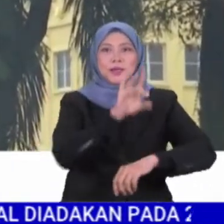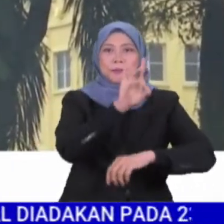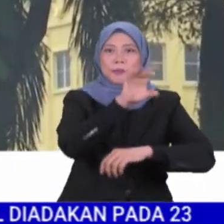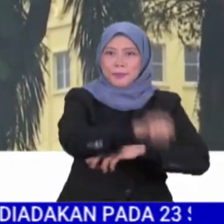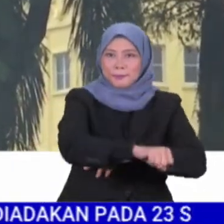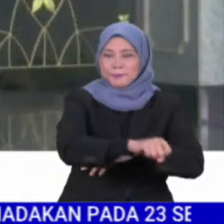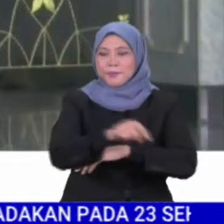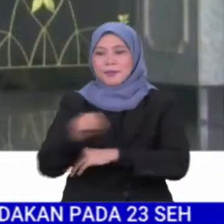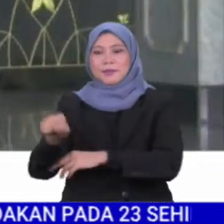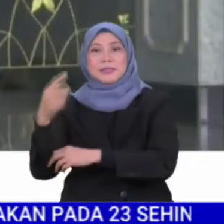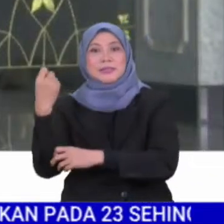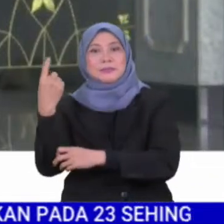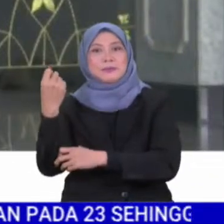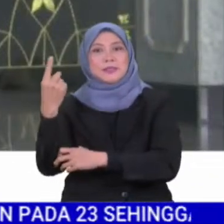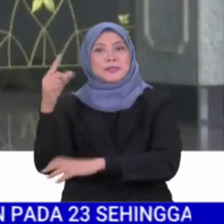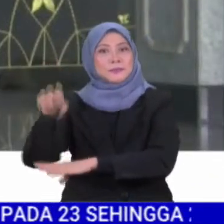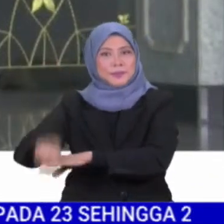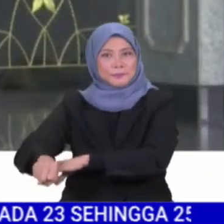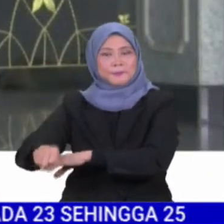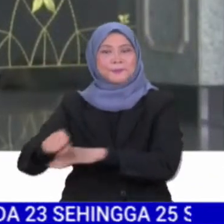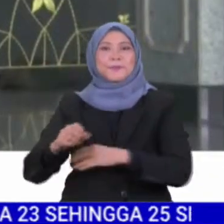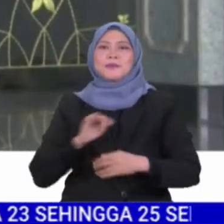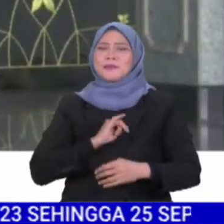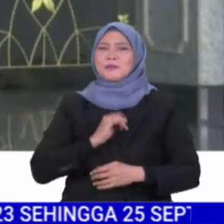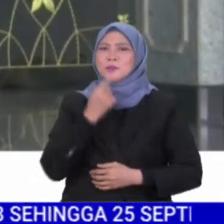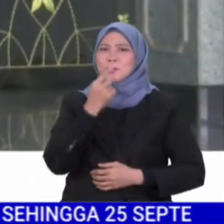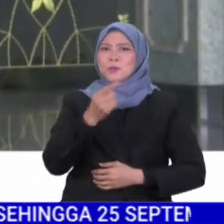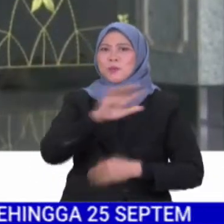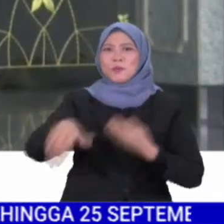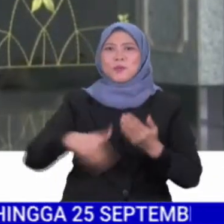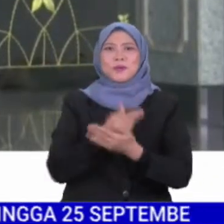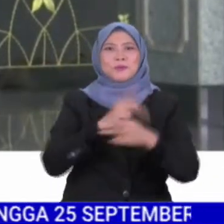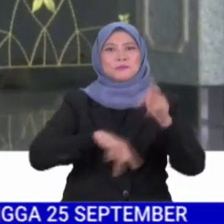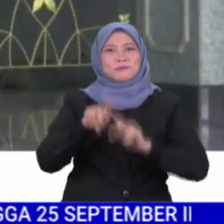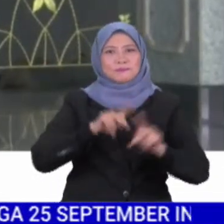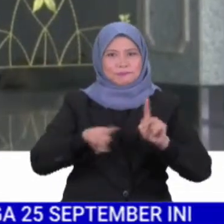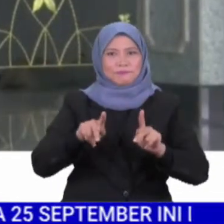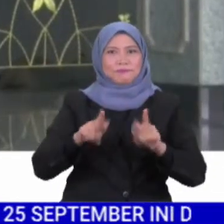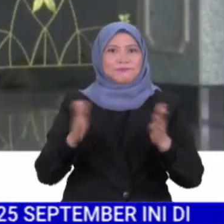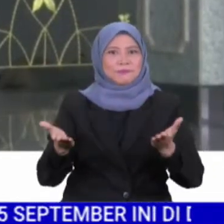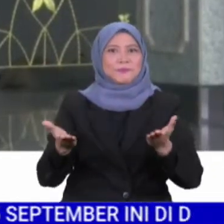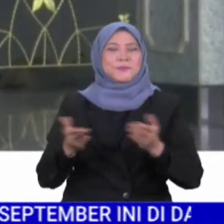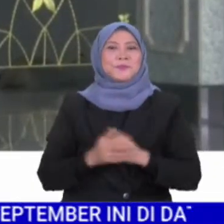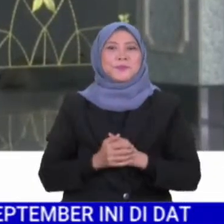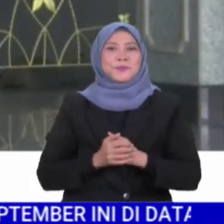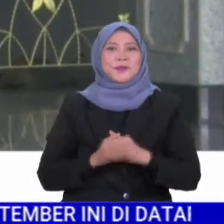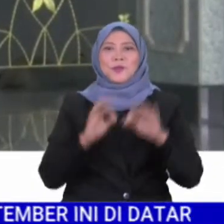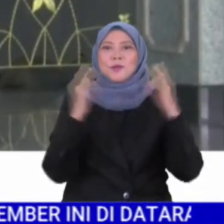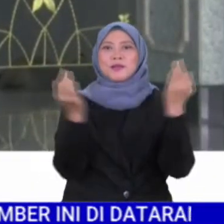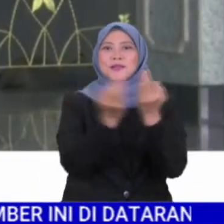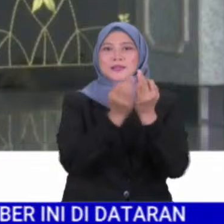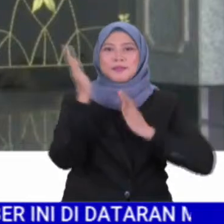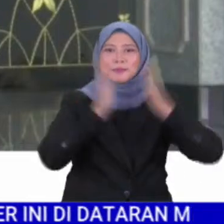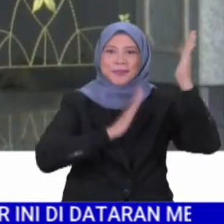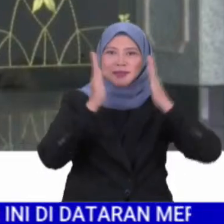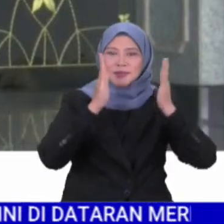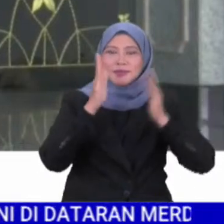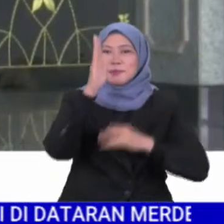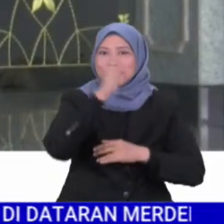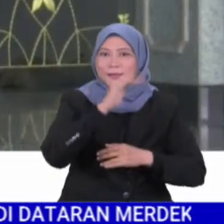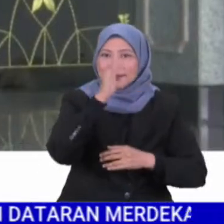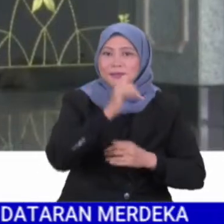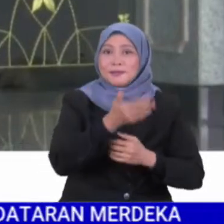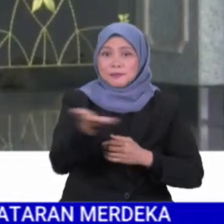malam sehinggalah pukul 11 malam. Jadi saya ingin menggesa semua penduduk-penduduk, warga ataupun keluarga Malaysia di negeri